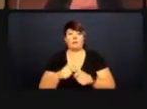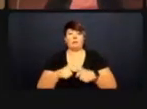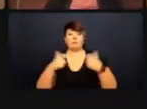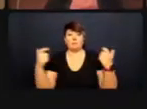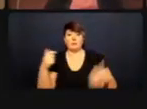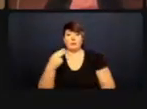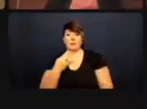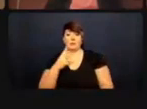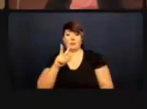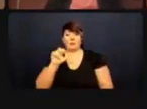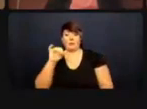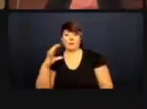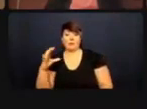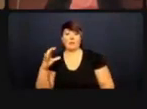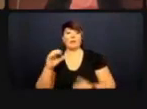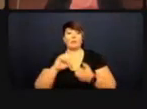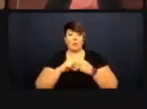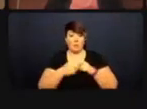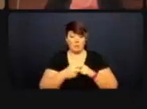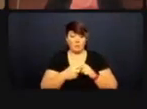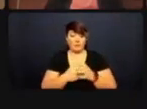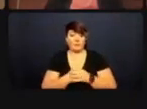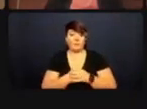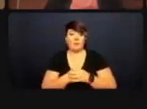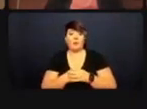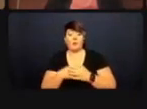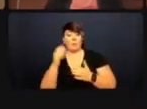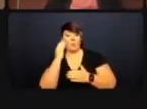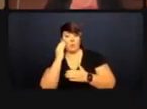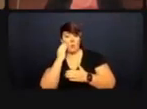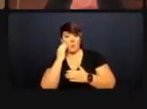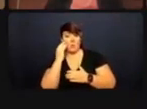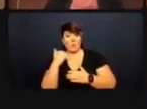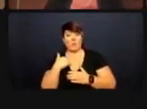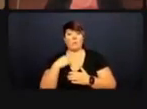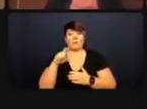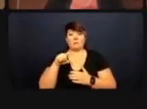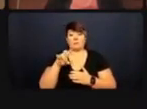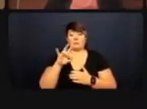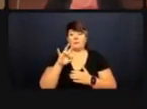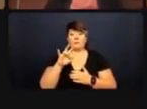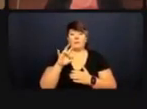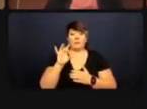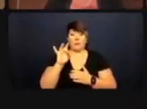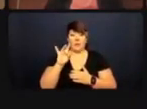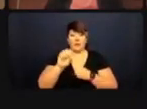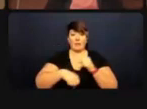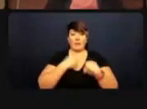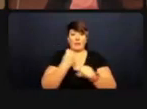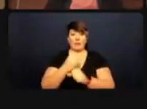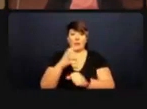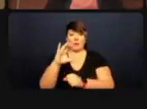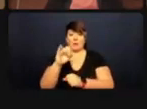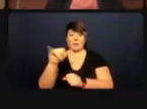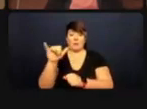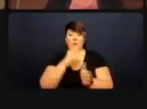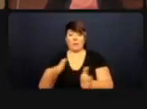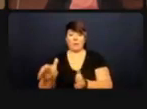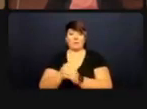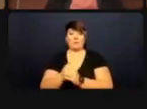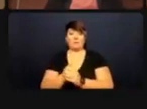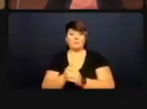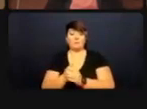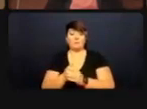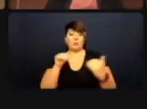Ina matatizo makubwa ya HPSU, na inabidi basi jambo